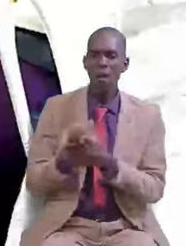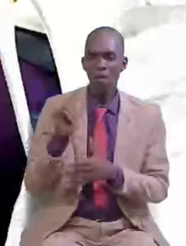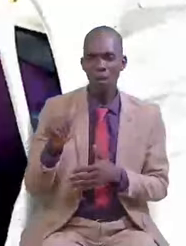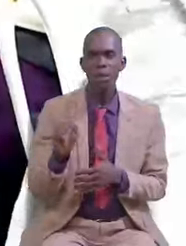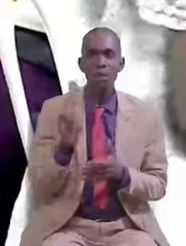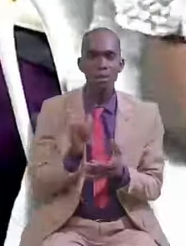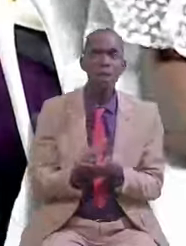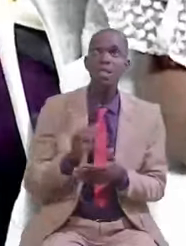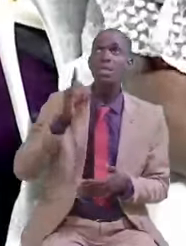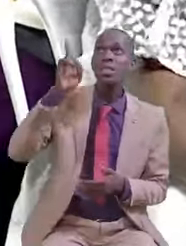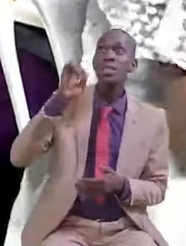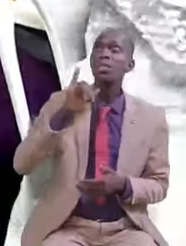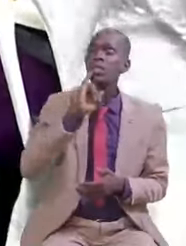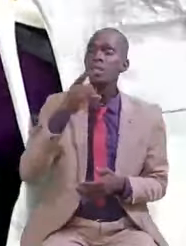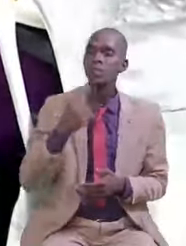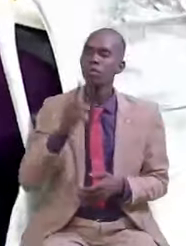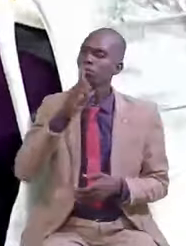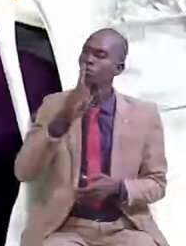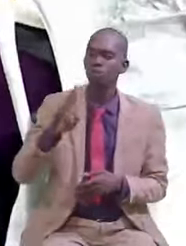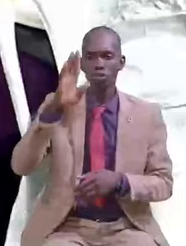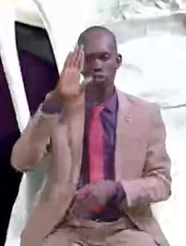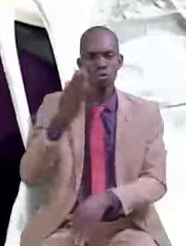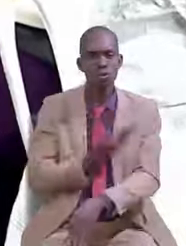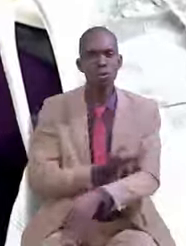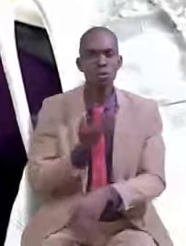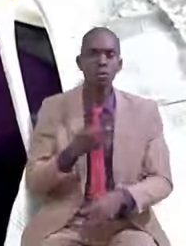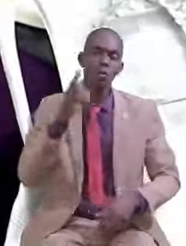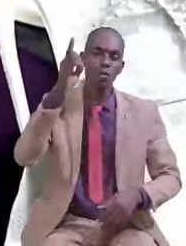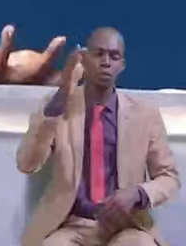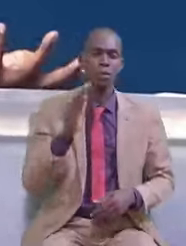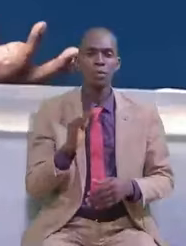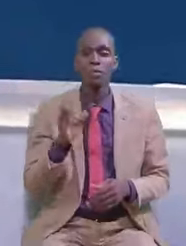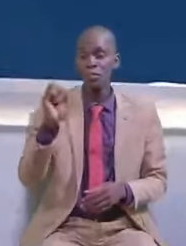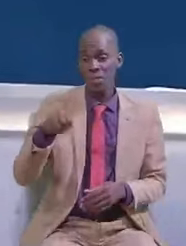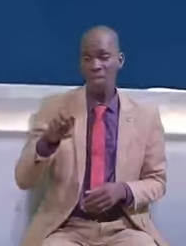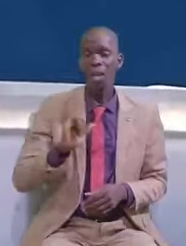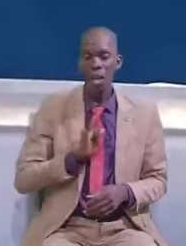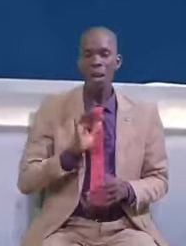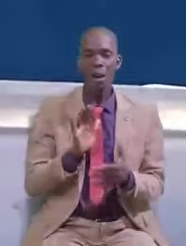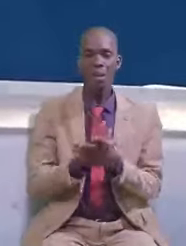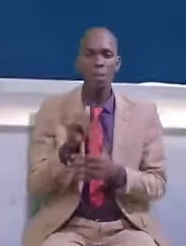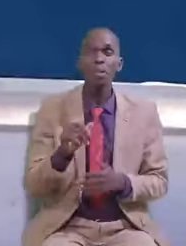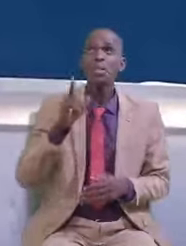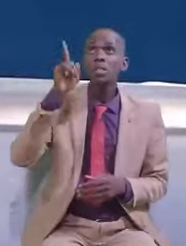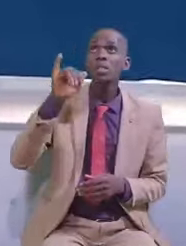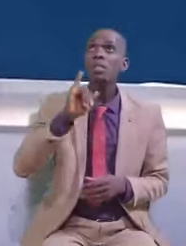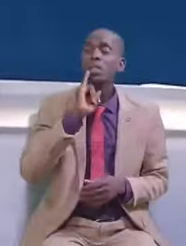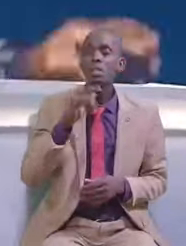Il est le vrai Fils de Dieu. Oui, je crois. Il est le bras de